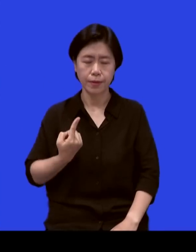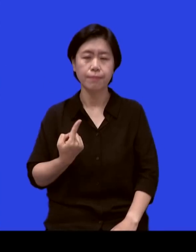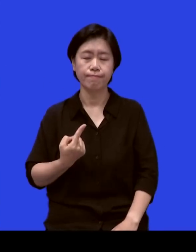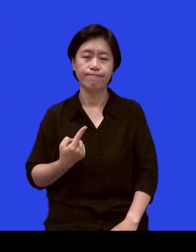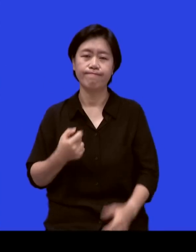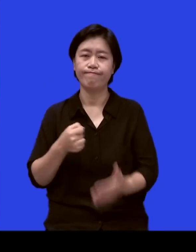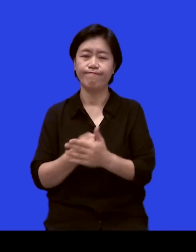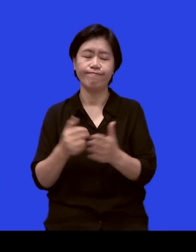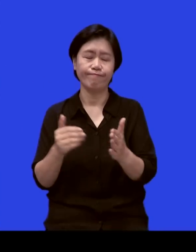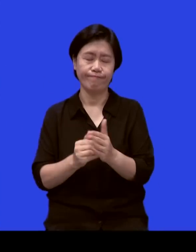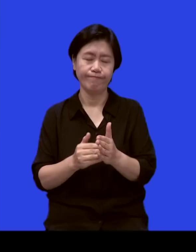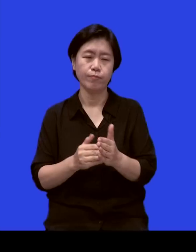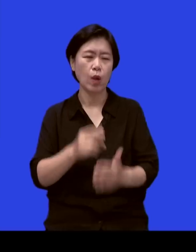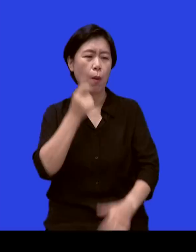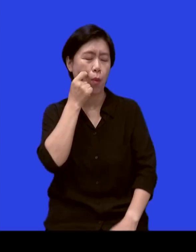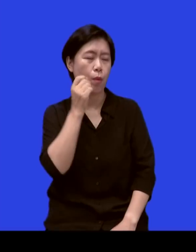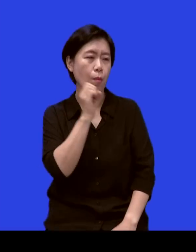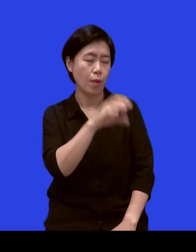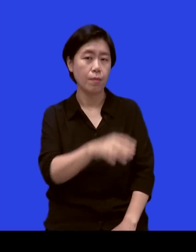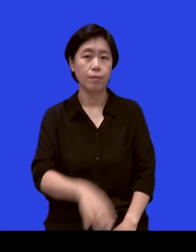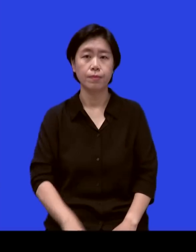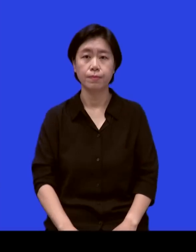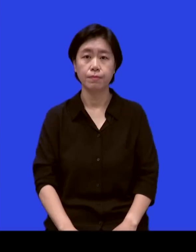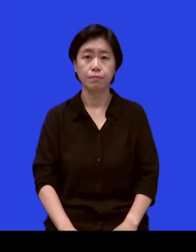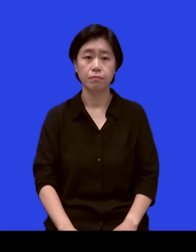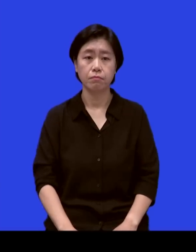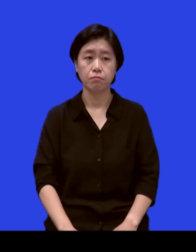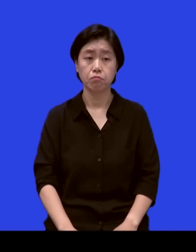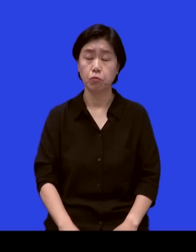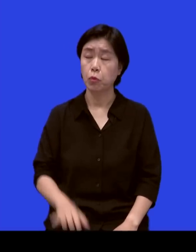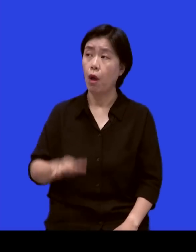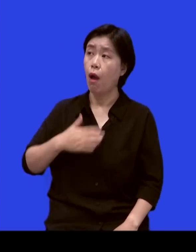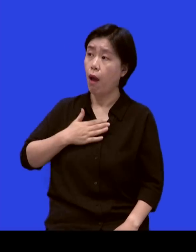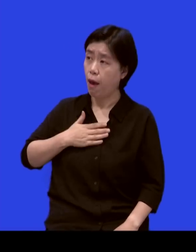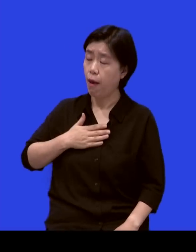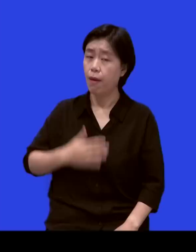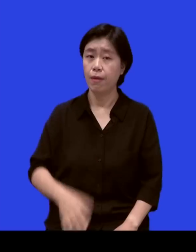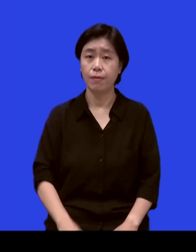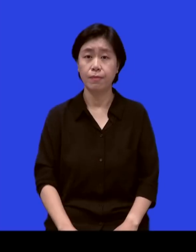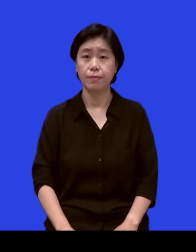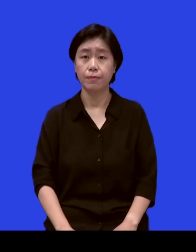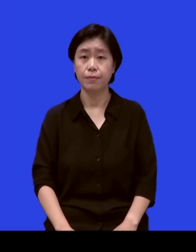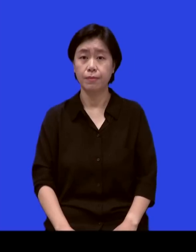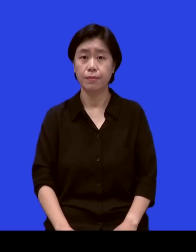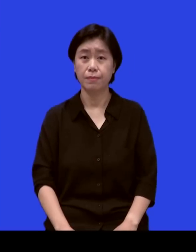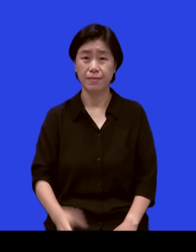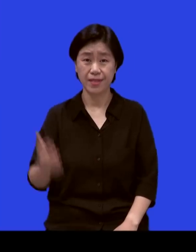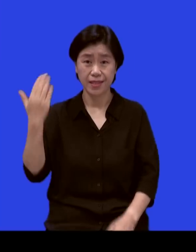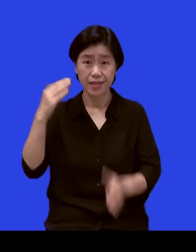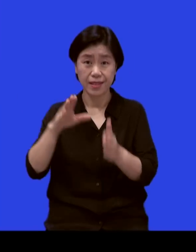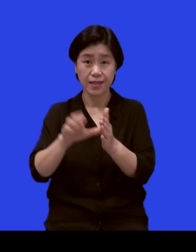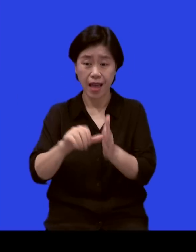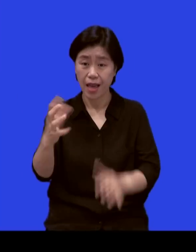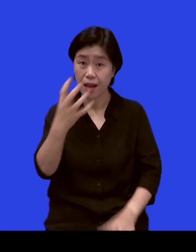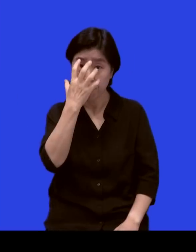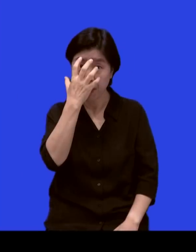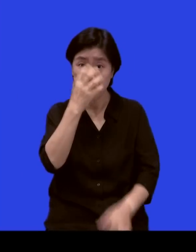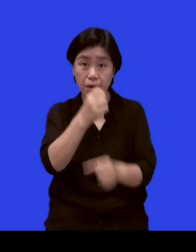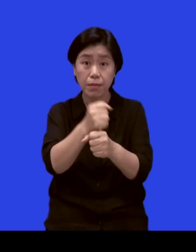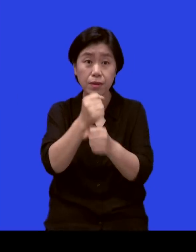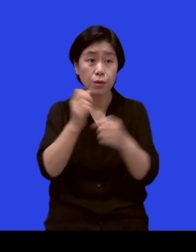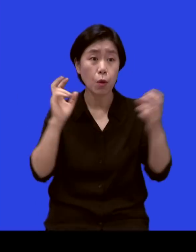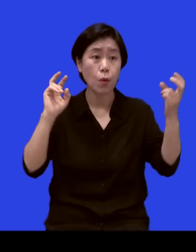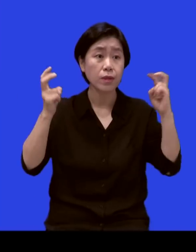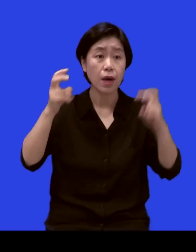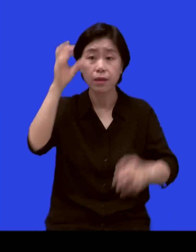못한다고 해라. 그리고 나서 뭐 알겠다고. 왜냐면 그때 당시만 해도 이 가면을 만들 수 있는 업체를 대체하는